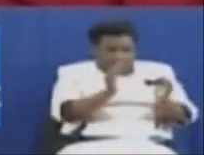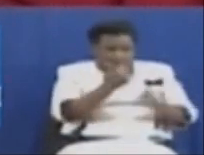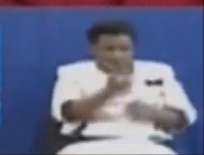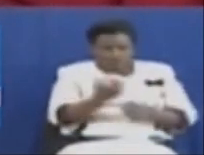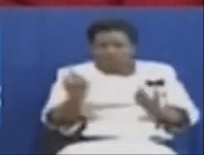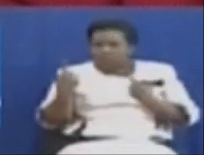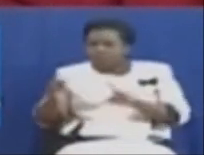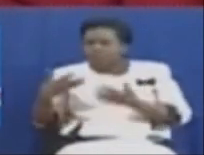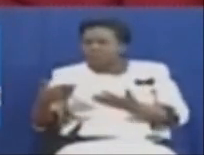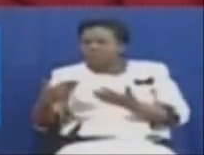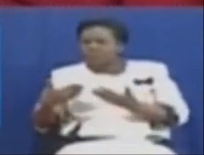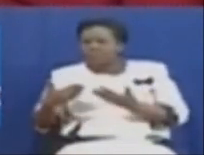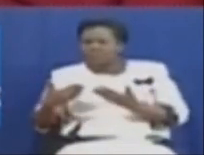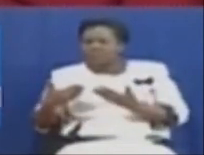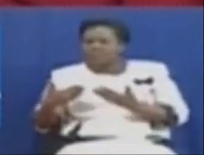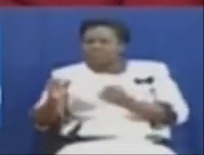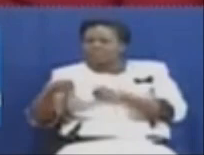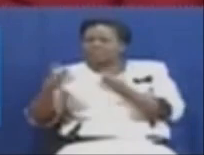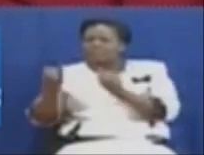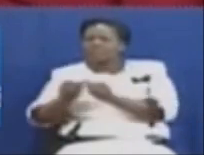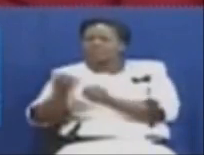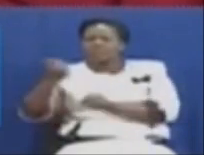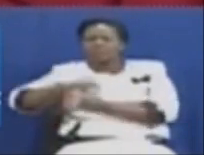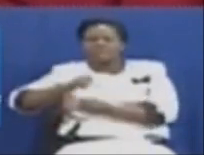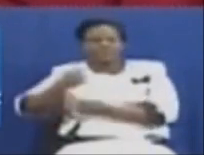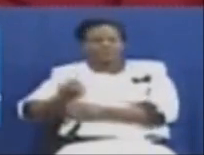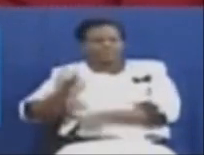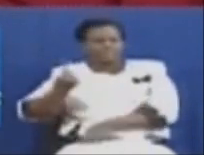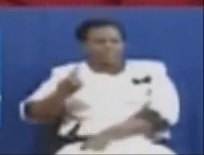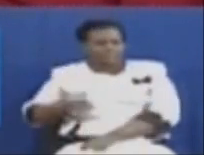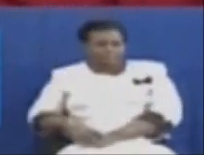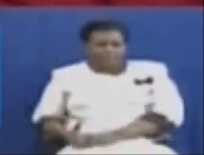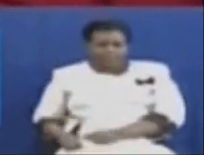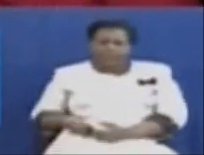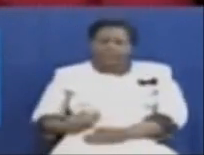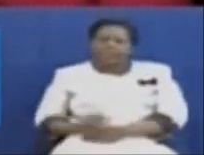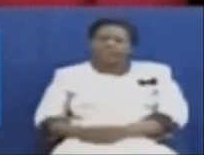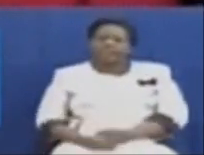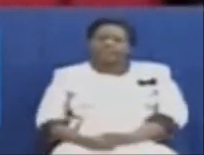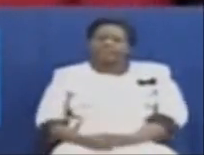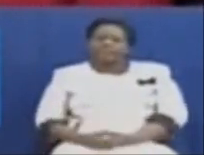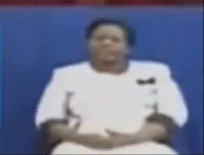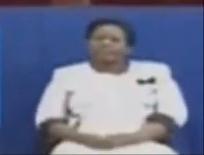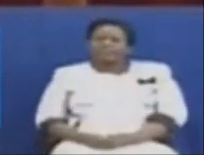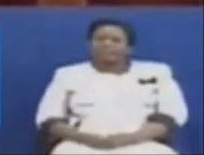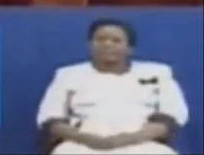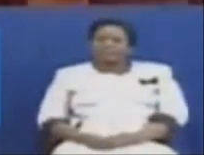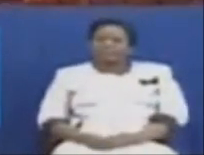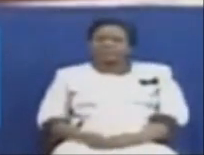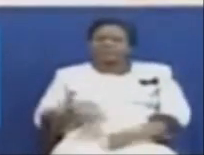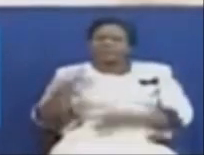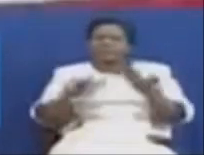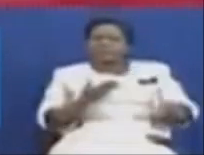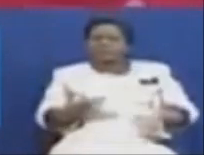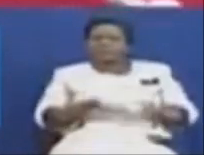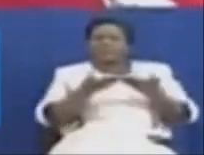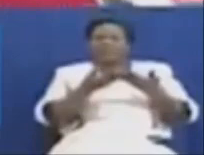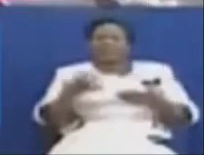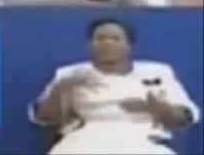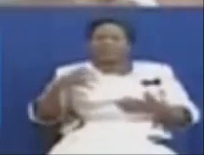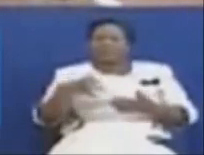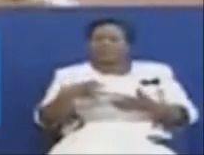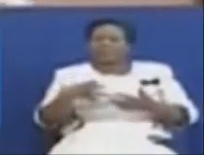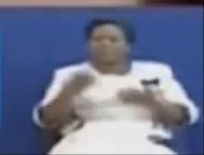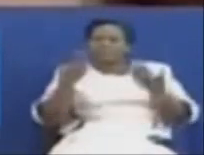Mheshimiwa Naibu Waziri, mpaka kufikia Disemba 2019 serikali mlikuwa mmesajili makao ya kulelea watoto